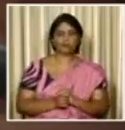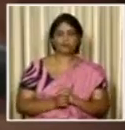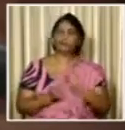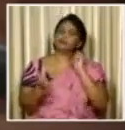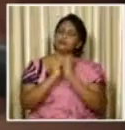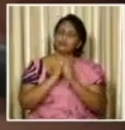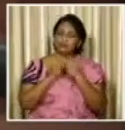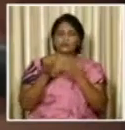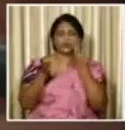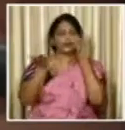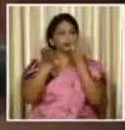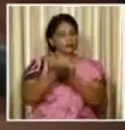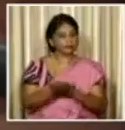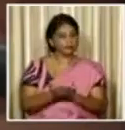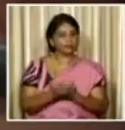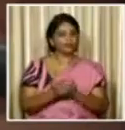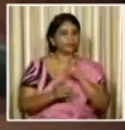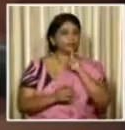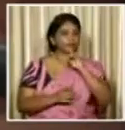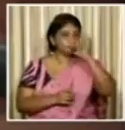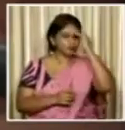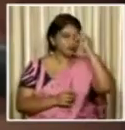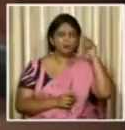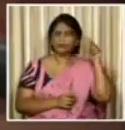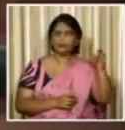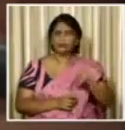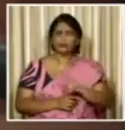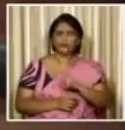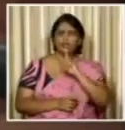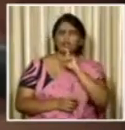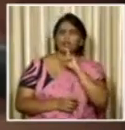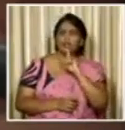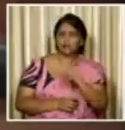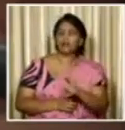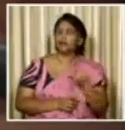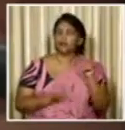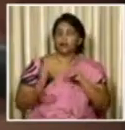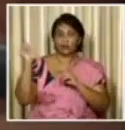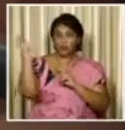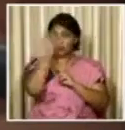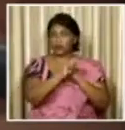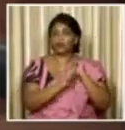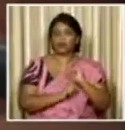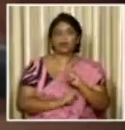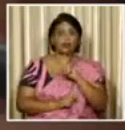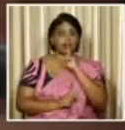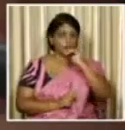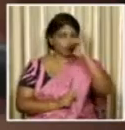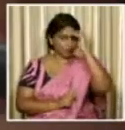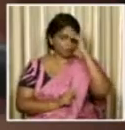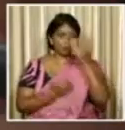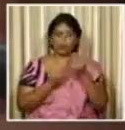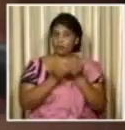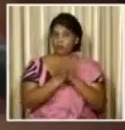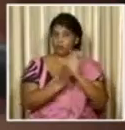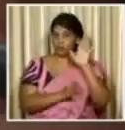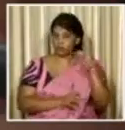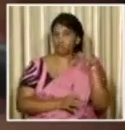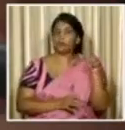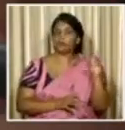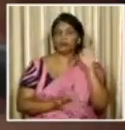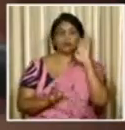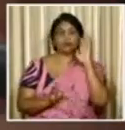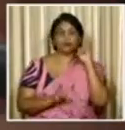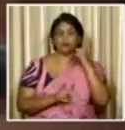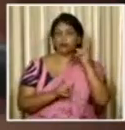සංශෝධන ඉදිරිපත් කරා. දැන් කතානායකවරයාට ඇයි තීන්දුව දෙනුම් දෙන්නේ? එකක් කතානායකවරයා තමයි ඒ